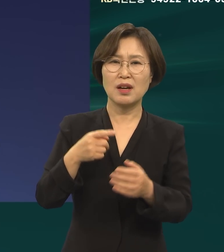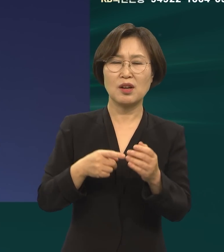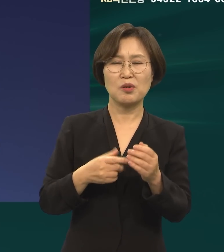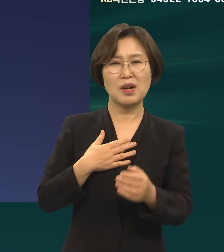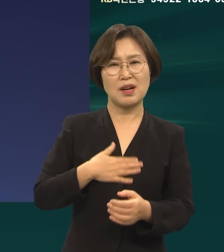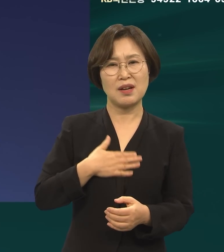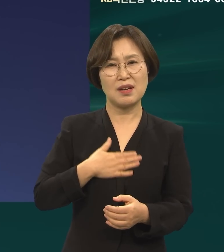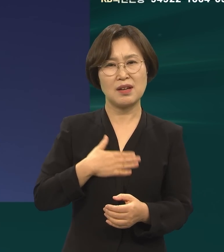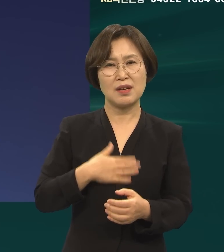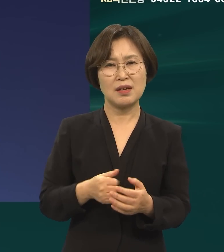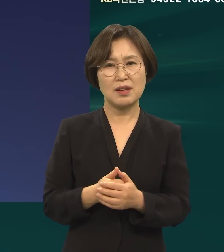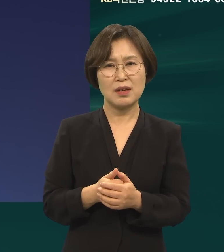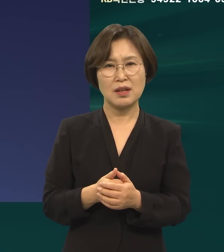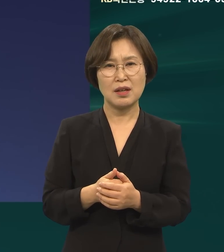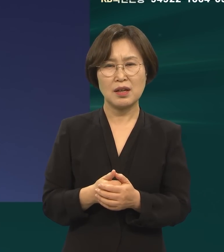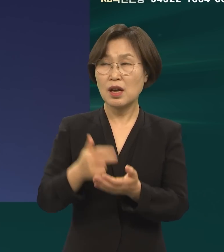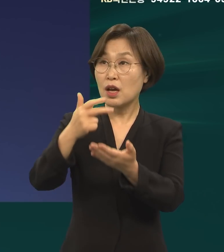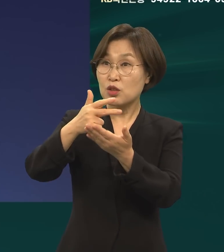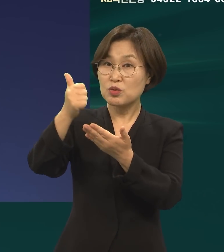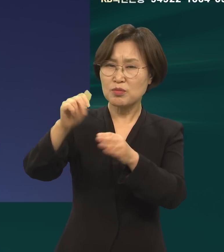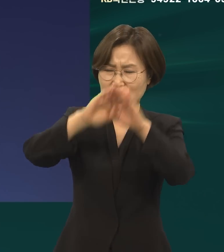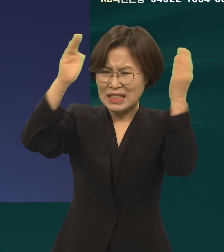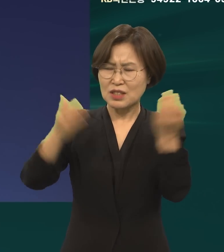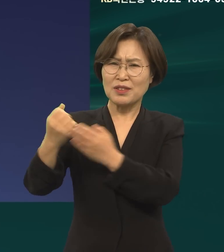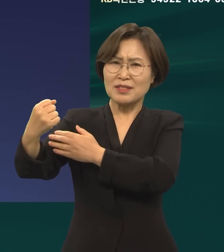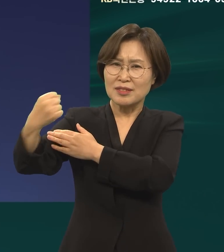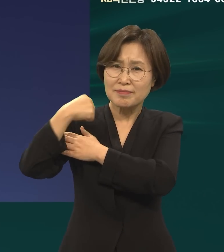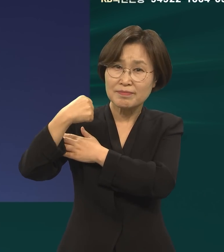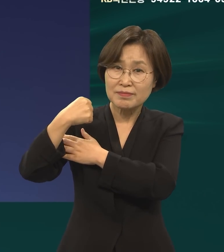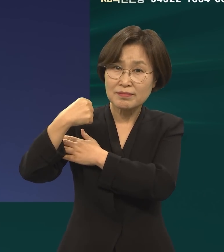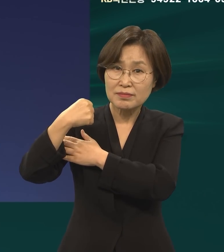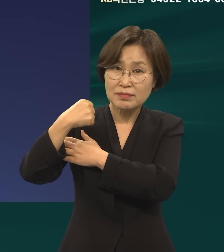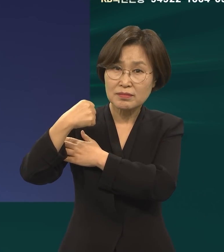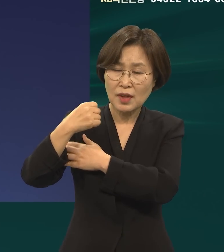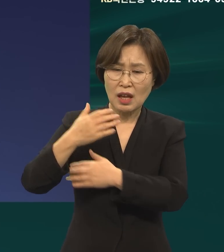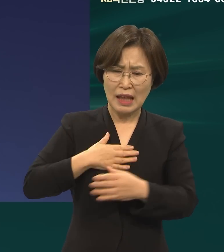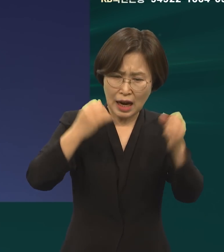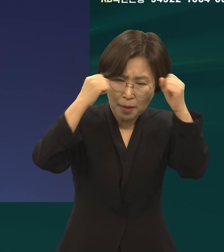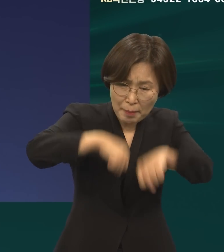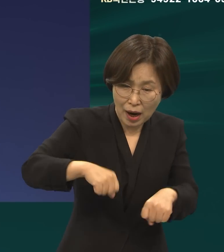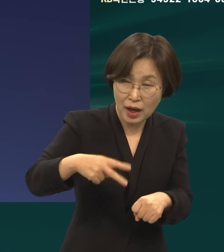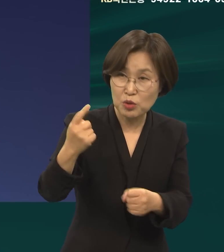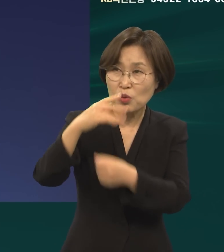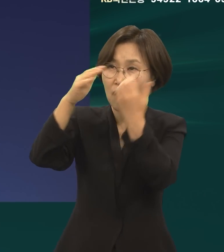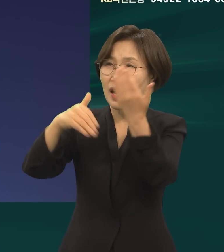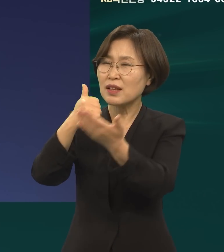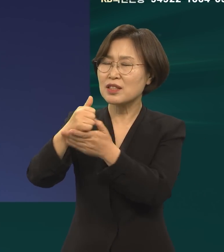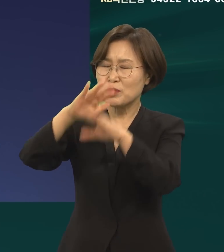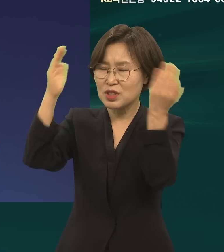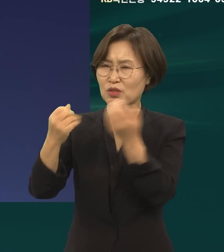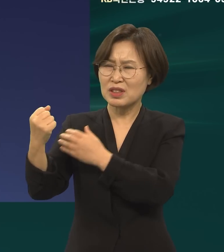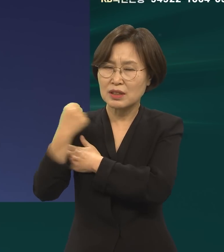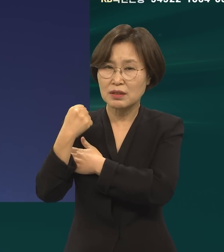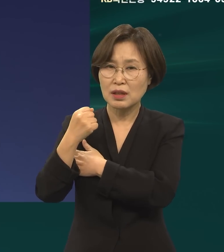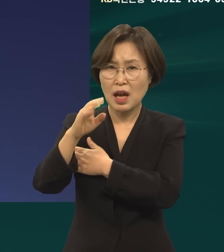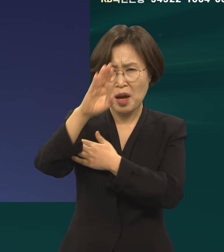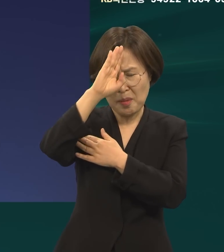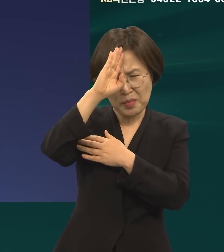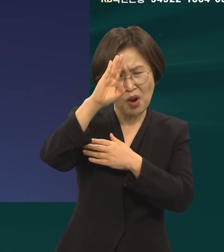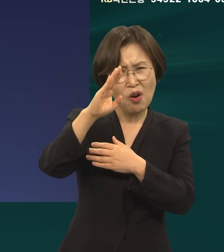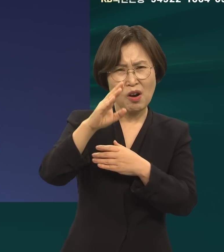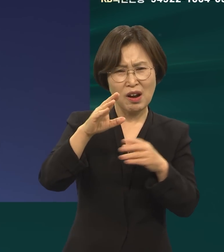여러분, 주님은 전능하십니다. 내가 망해도 전능하십니다. 내가 병이 낫지 않아도 그분은